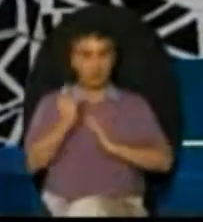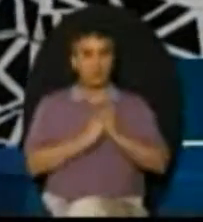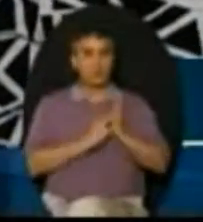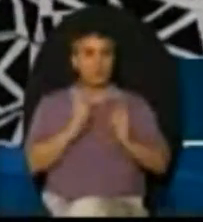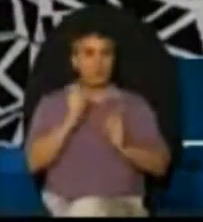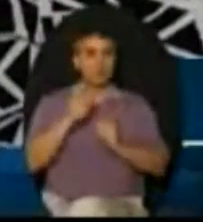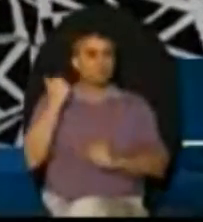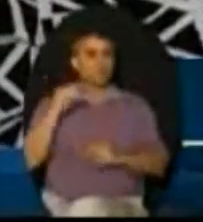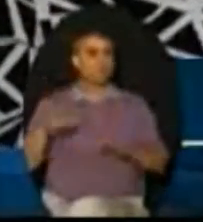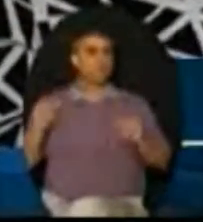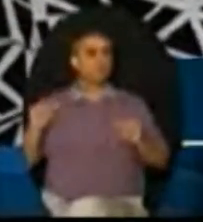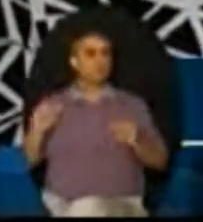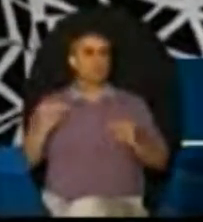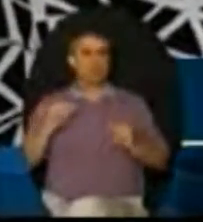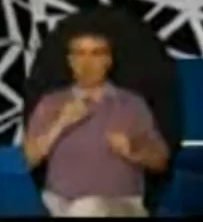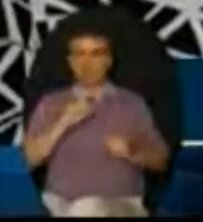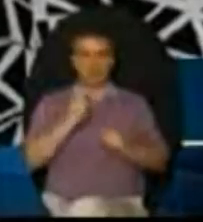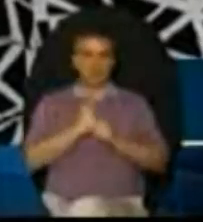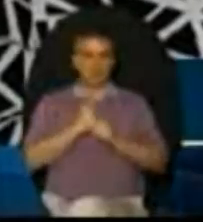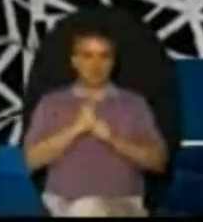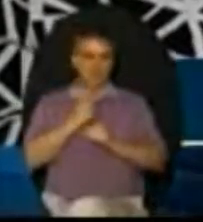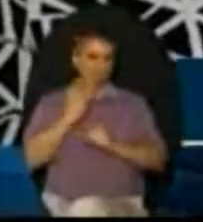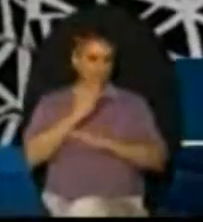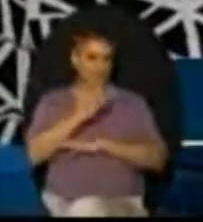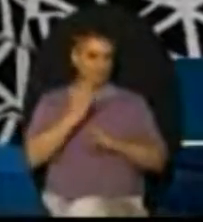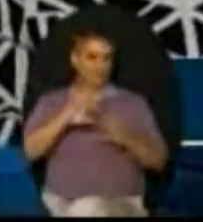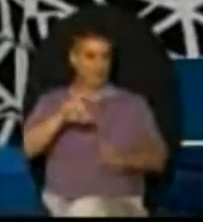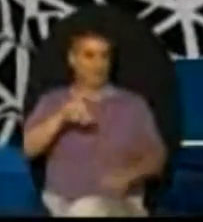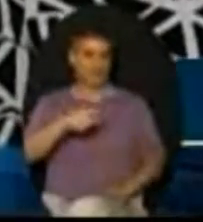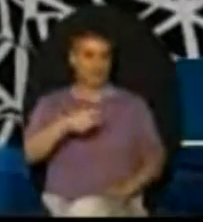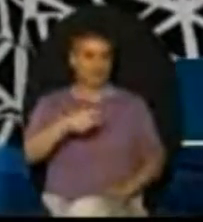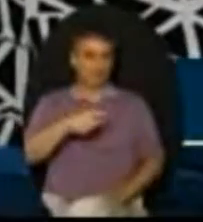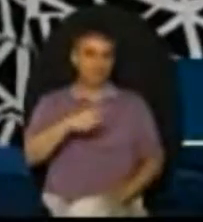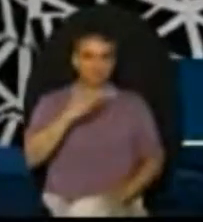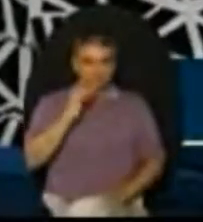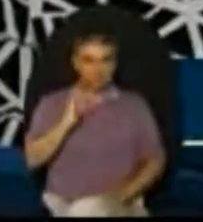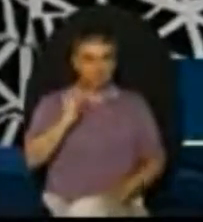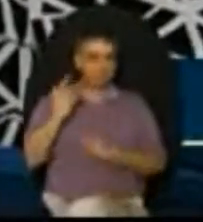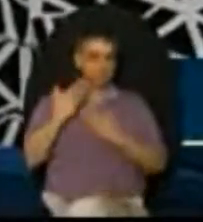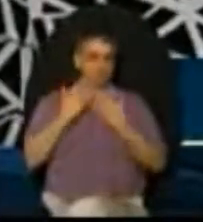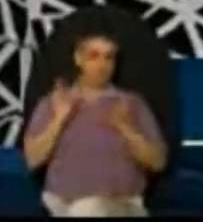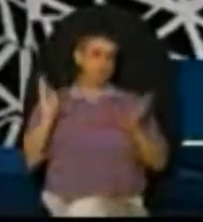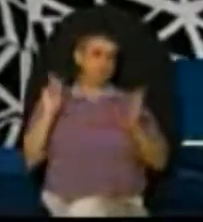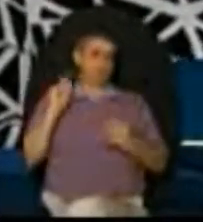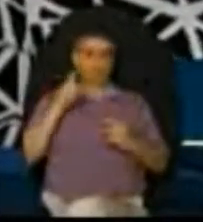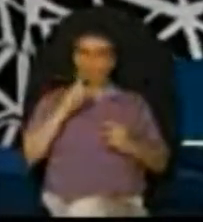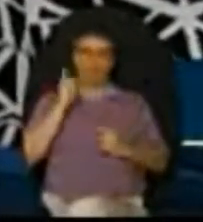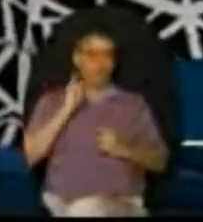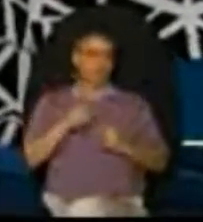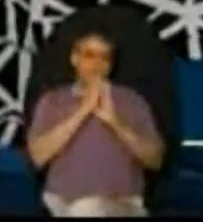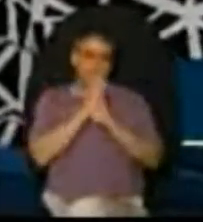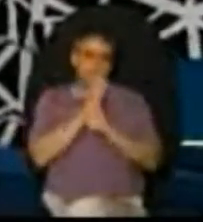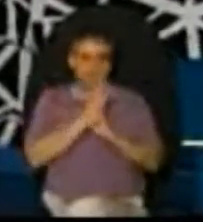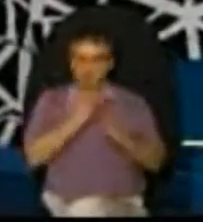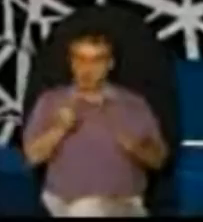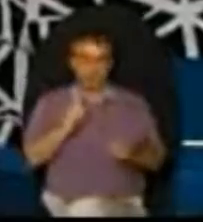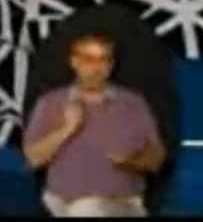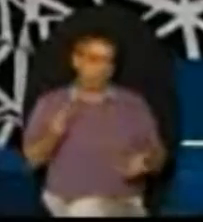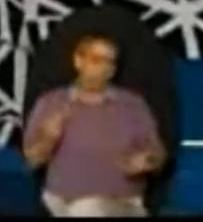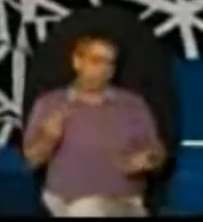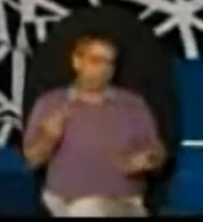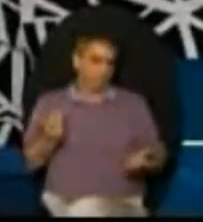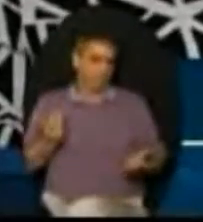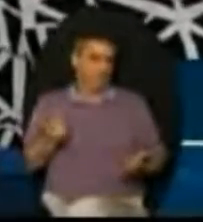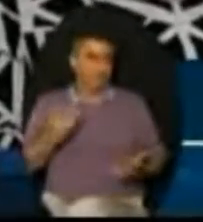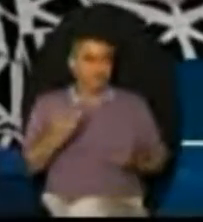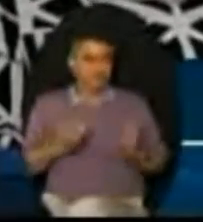אנשים שהיו נמנעים עד היום מללכת לבית קזינו, ילכו בצורה גלויה ולא יצטרכו להסתתר ולא להתחבא. אז